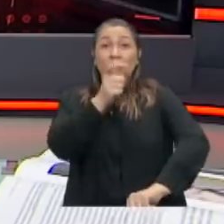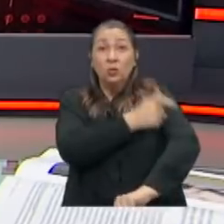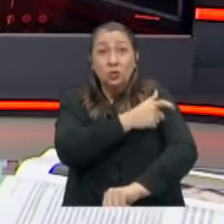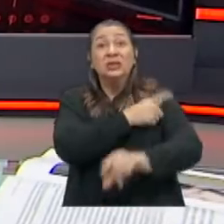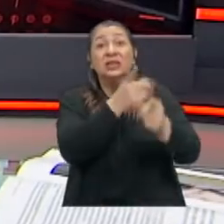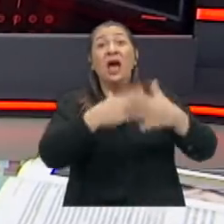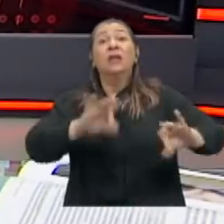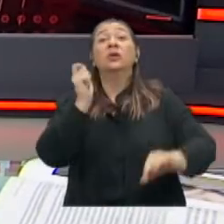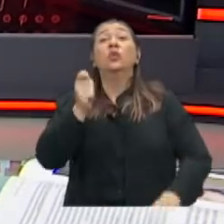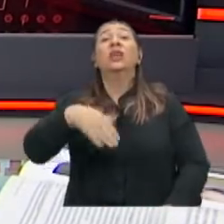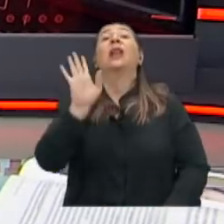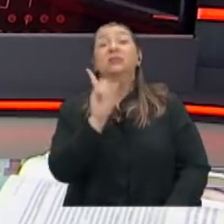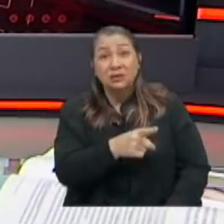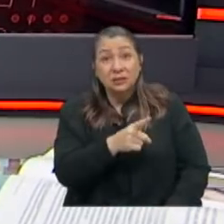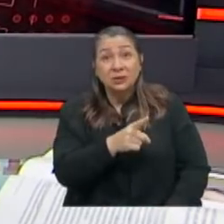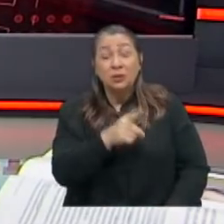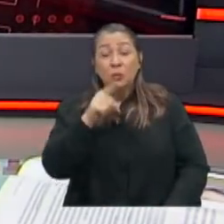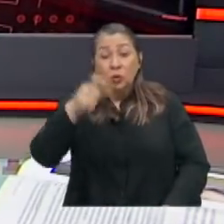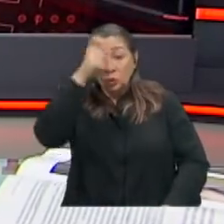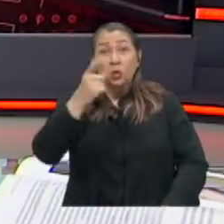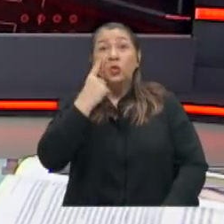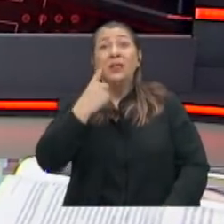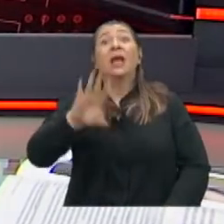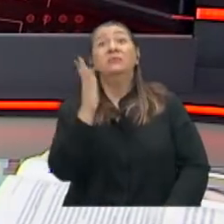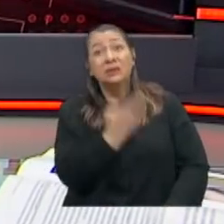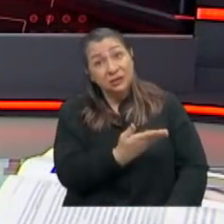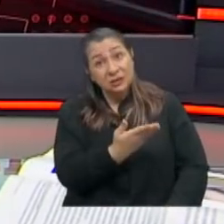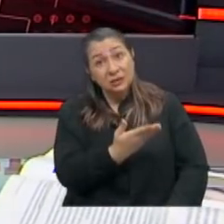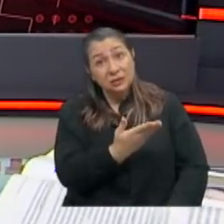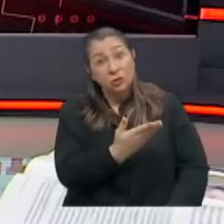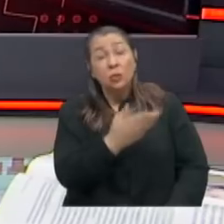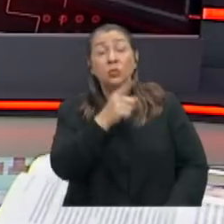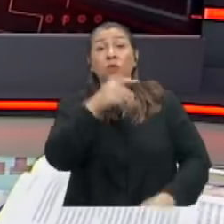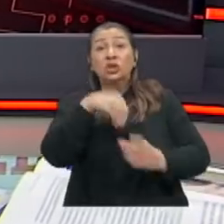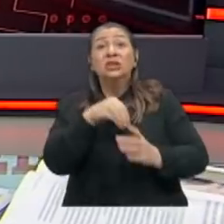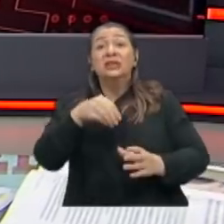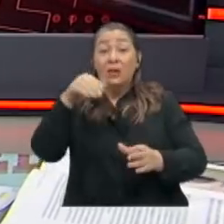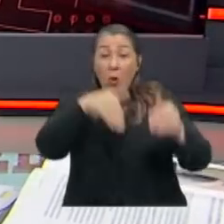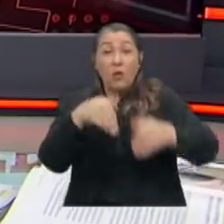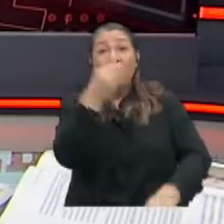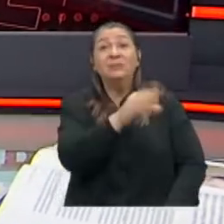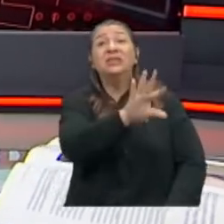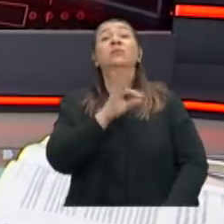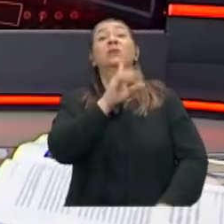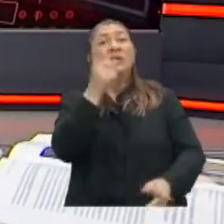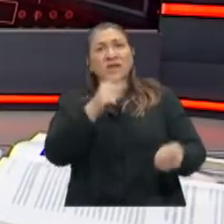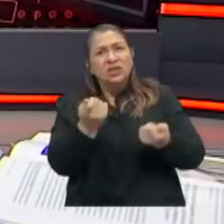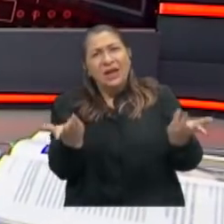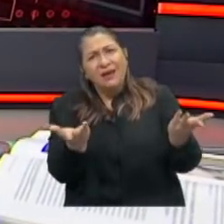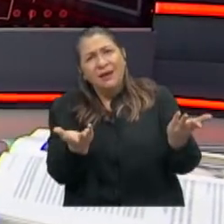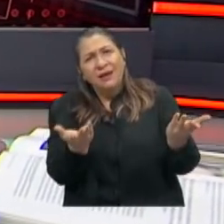işini siz halletmek zorunda değil misiniz? Bu ülkenin hükümeti değil misiniz ya? Bunun için seçilmediniz mi? Sizin başka ne işiniz var